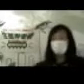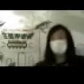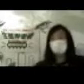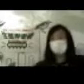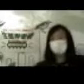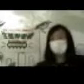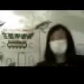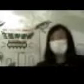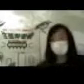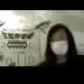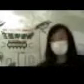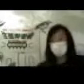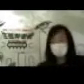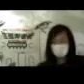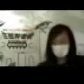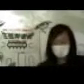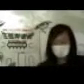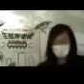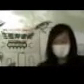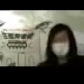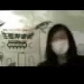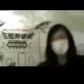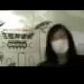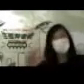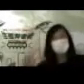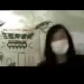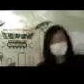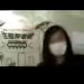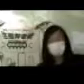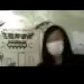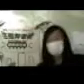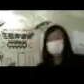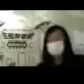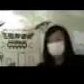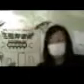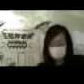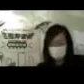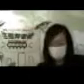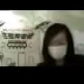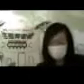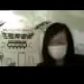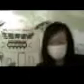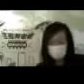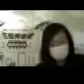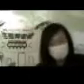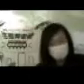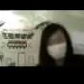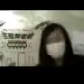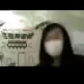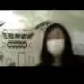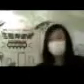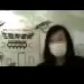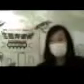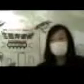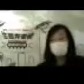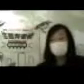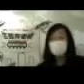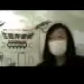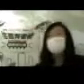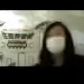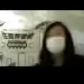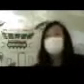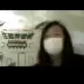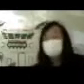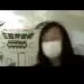咧，我哋仲請到我哋保育組嘅另一位同事，咁佢係石牆樹嘅專家嚟嘅，咁佢係 Tammy 啦，咁佢會帶我哋咧